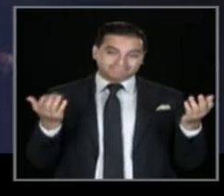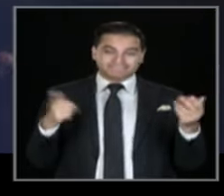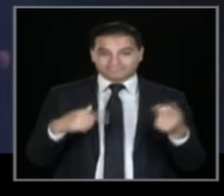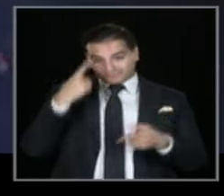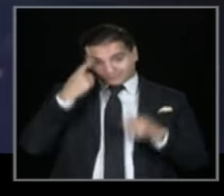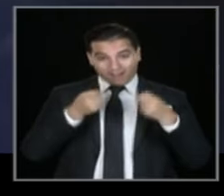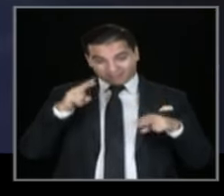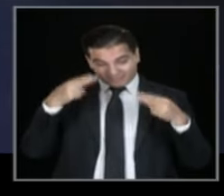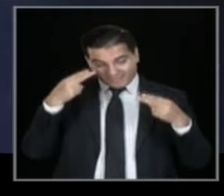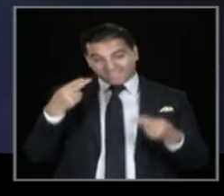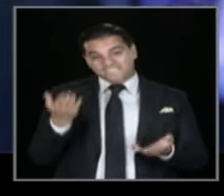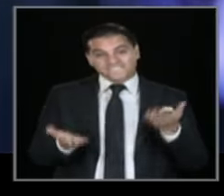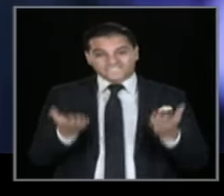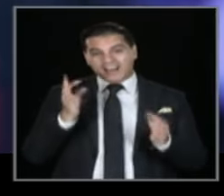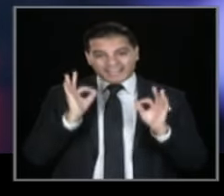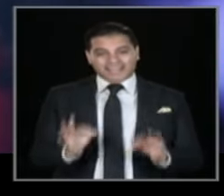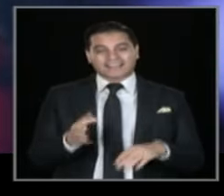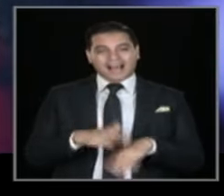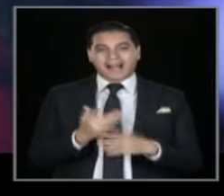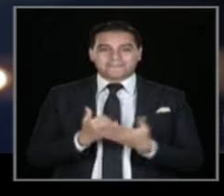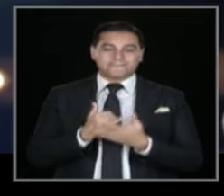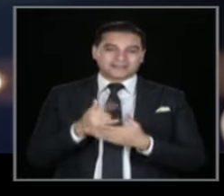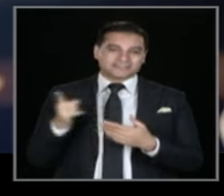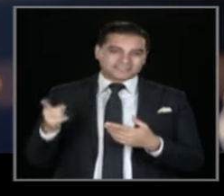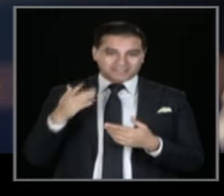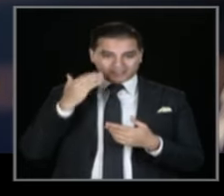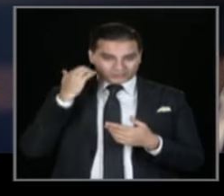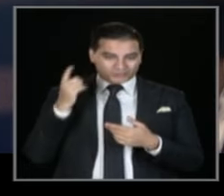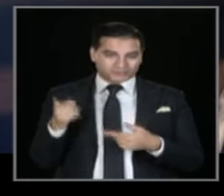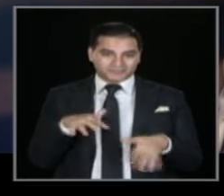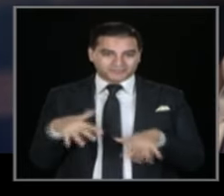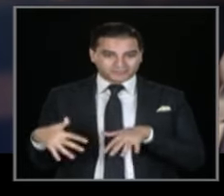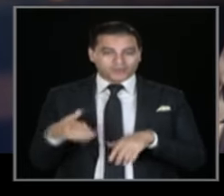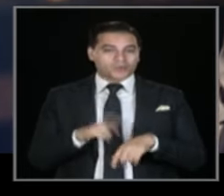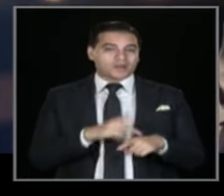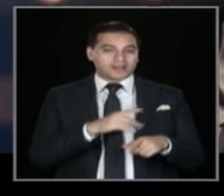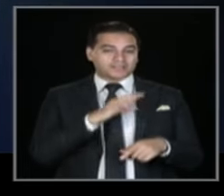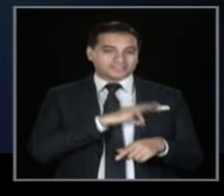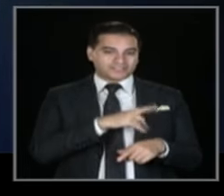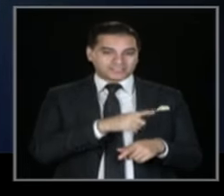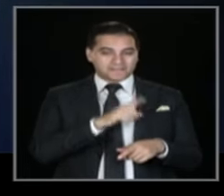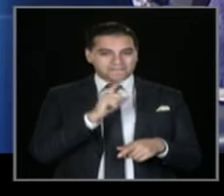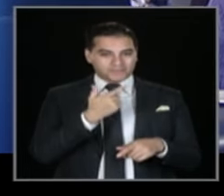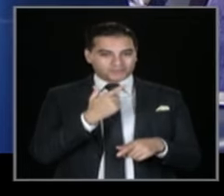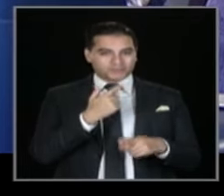تحت الضغط فرقت جامد جدا مع مدرسة الدلتا، وفي نفس الوقت مدرسة الدكتور مصطفى محمود